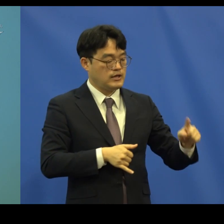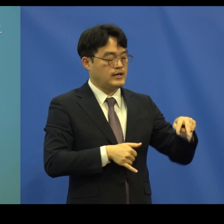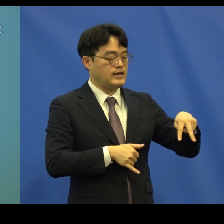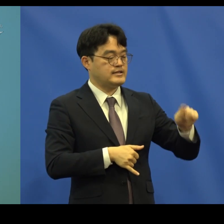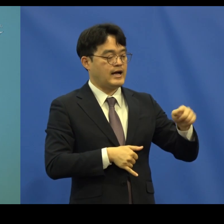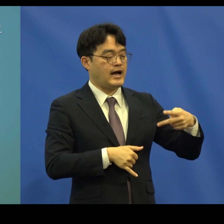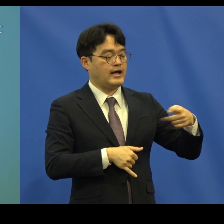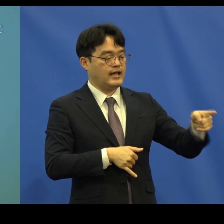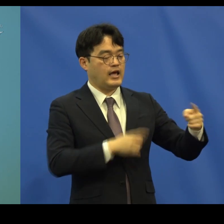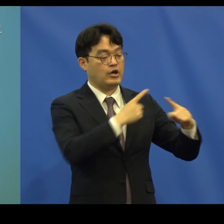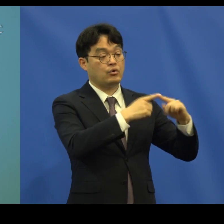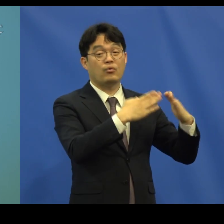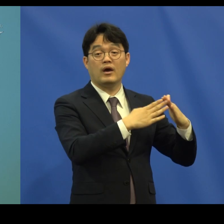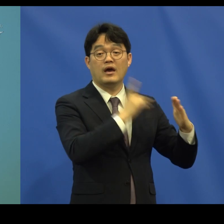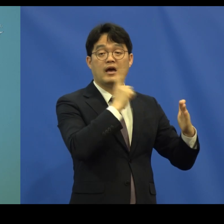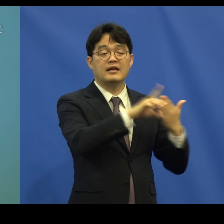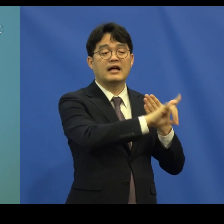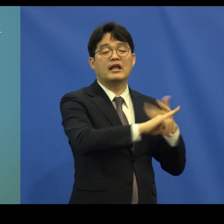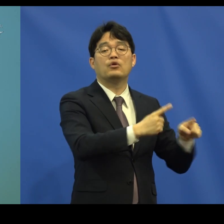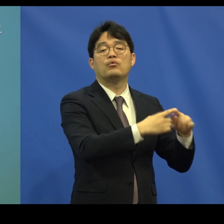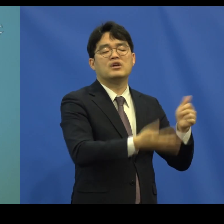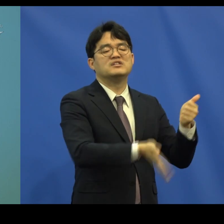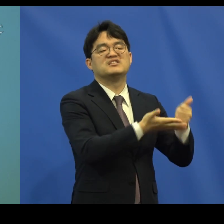전혀 없습니다. 곧바로 책망으로 들어가요.